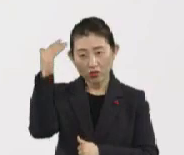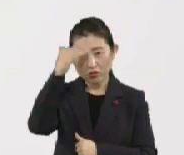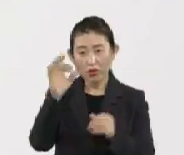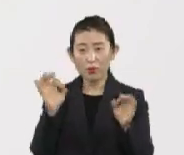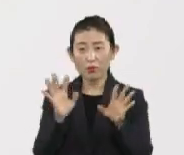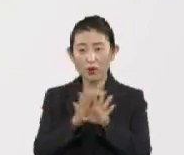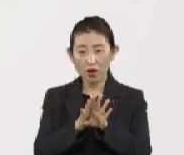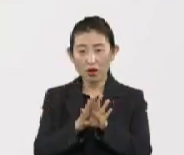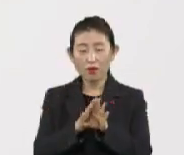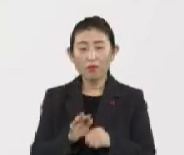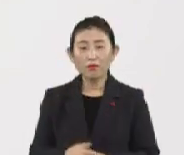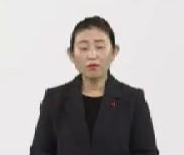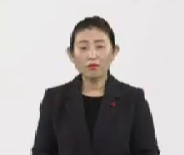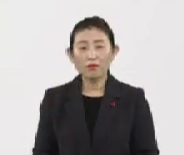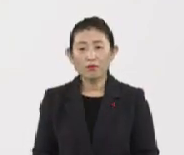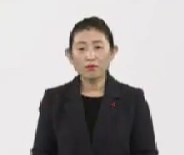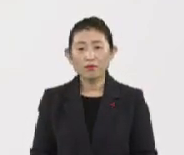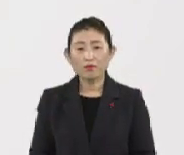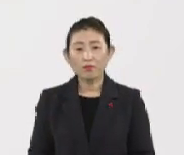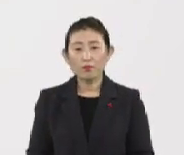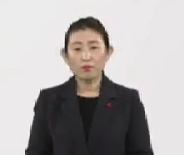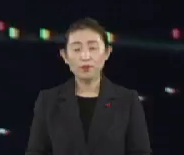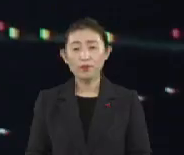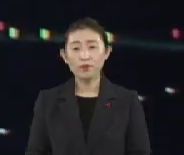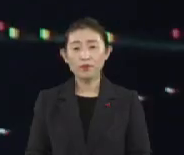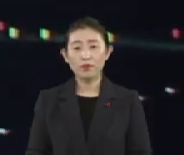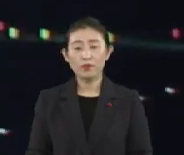무관중 경기로 치러집니다.